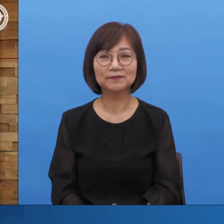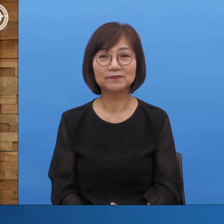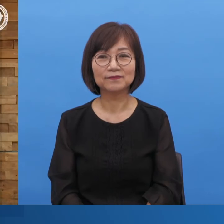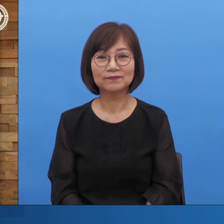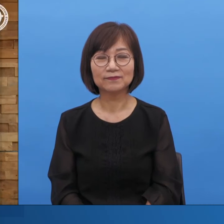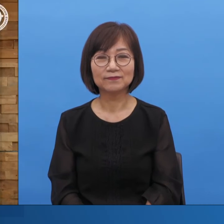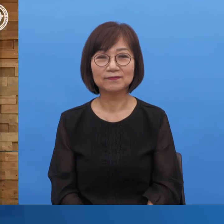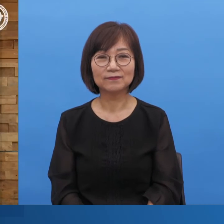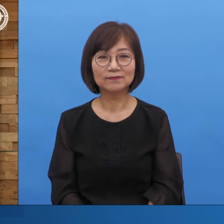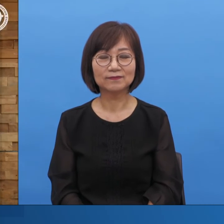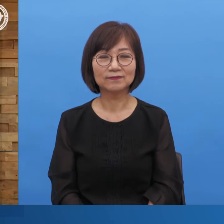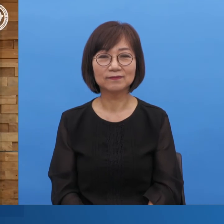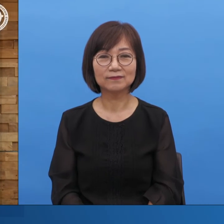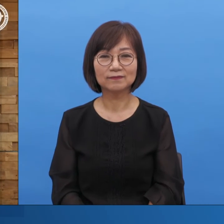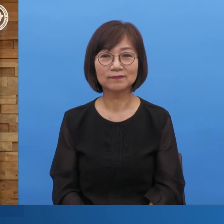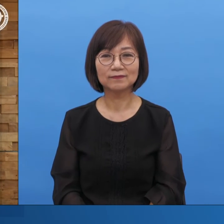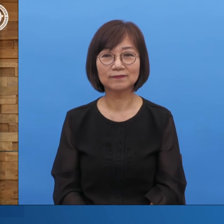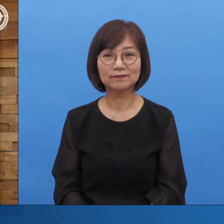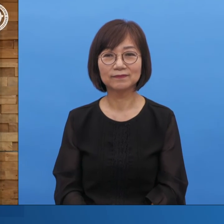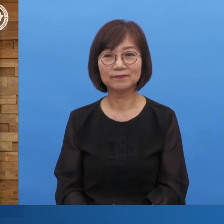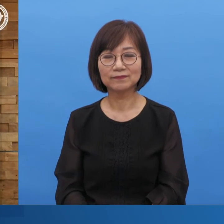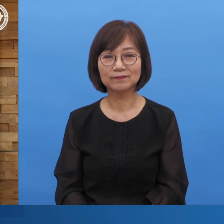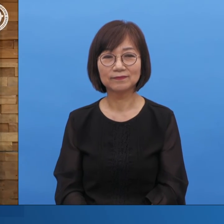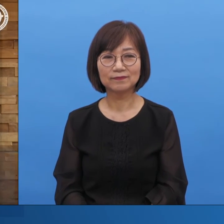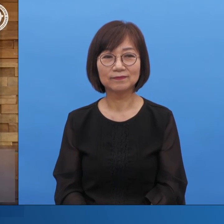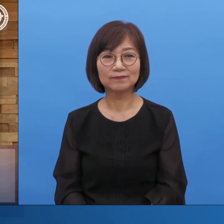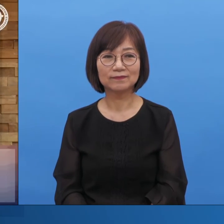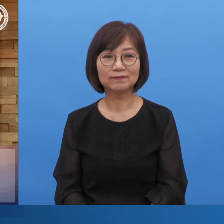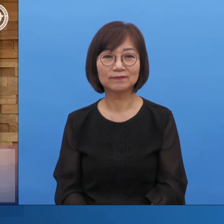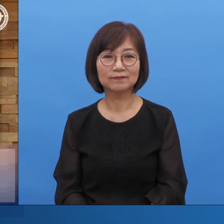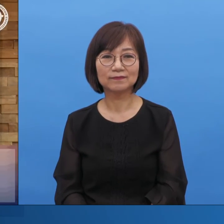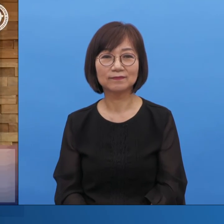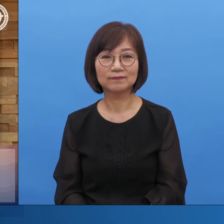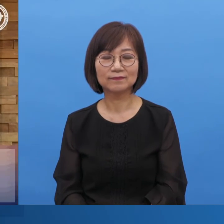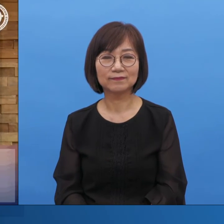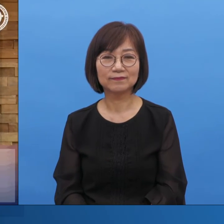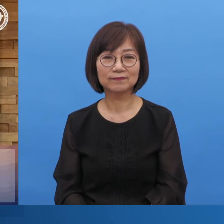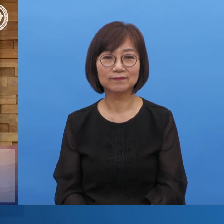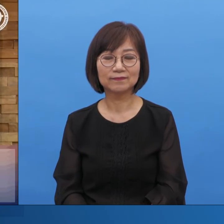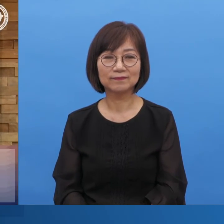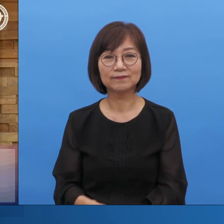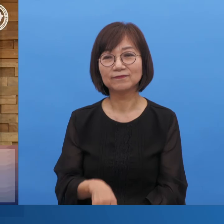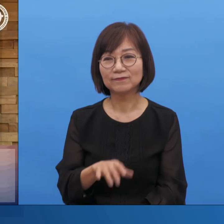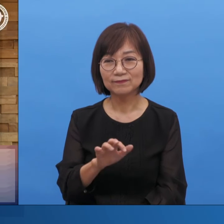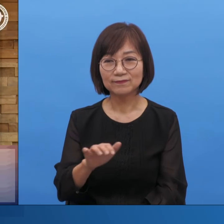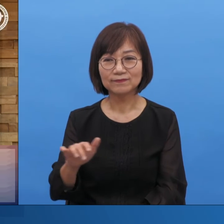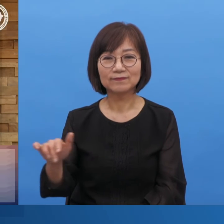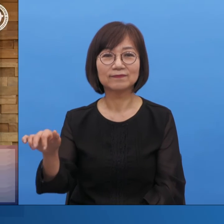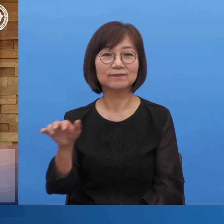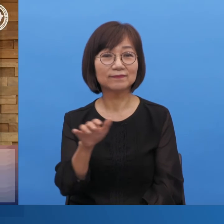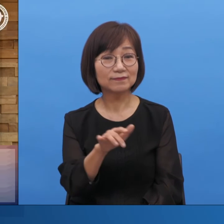Lord, in my life, and we'll close the first worship with the prayer for the offering and the benediction.